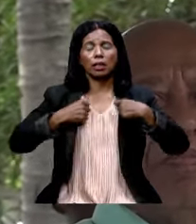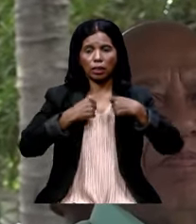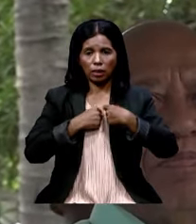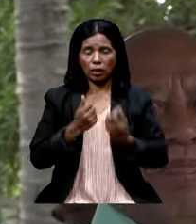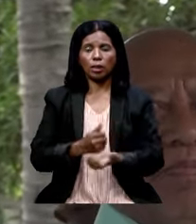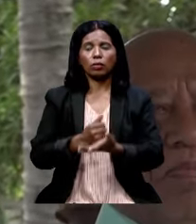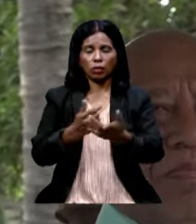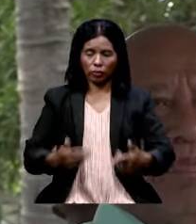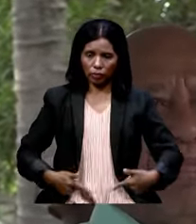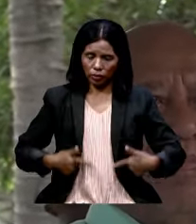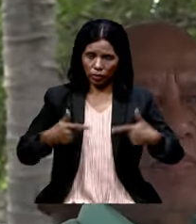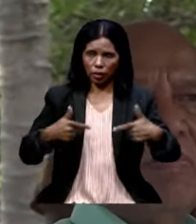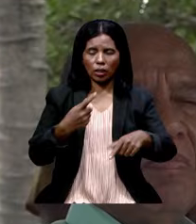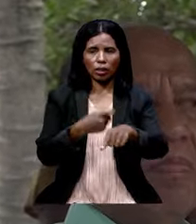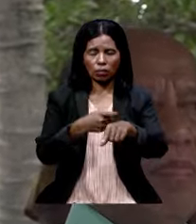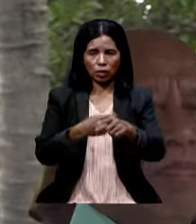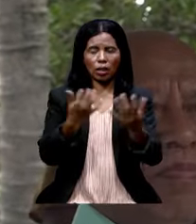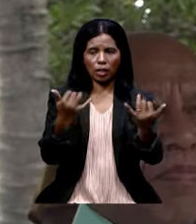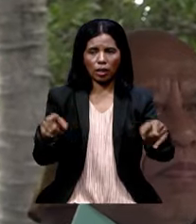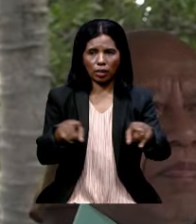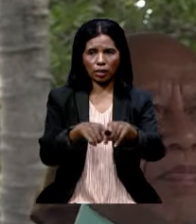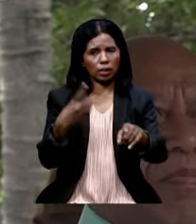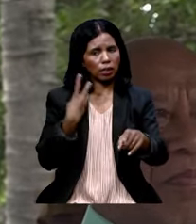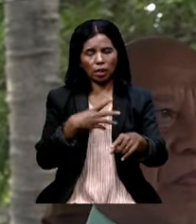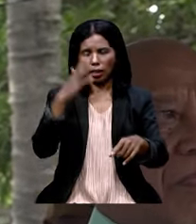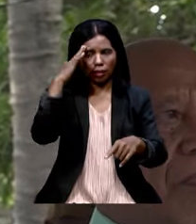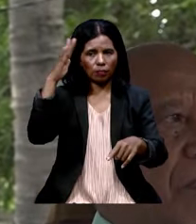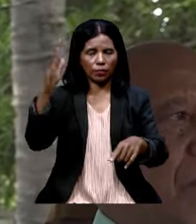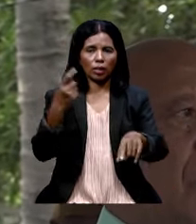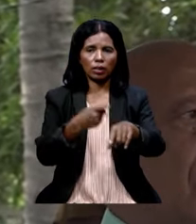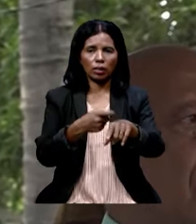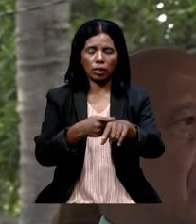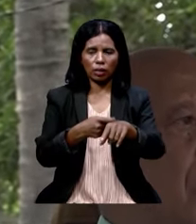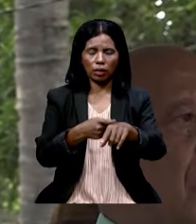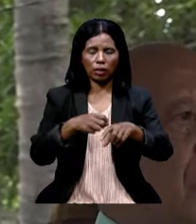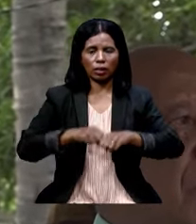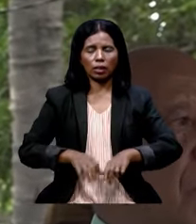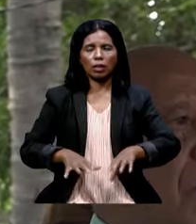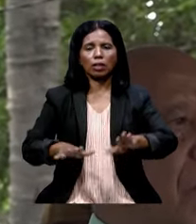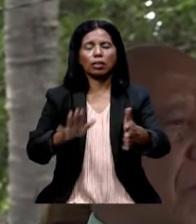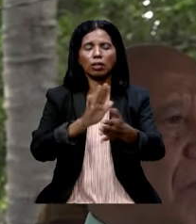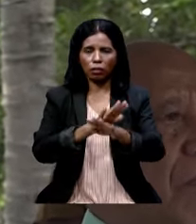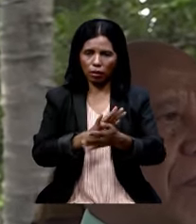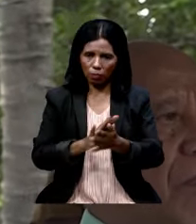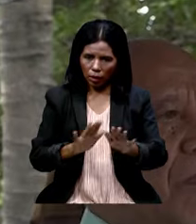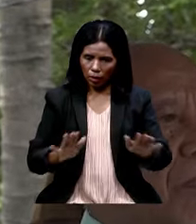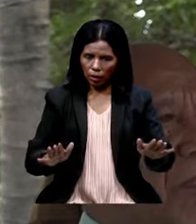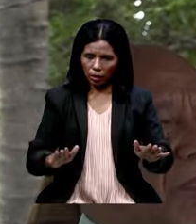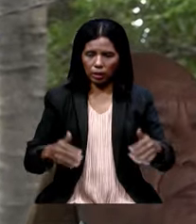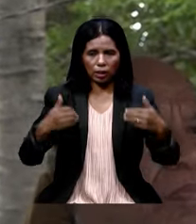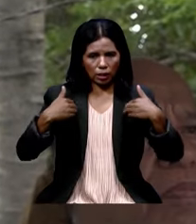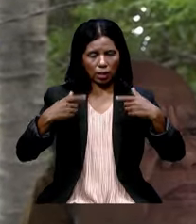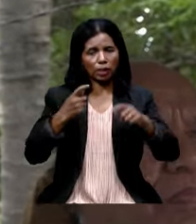kita bawa sira lili ya tempo sira sana kita nunggu hati ne ya tempo tasi hak mate ya tempo mos tasi